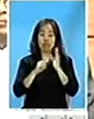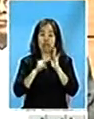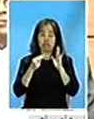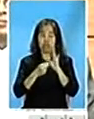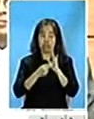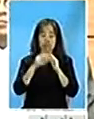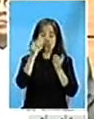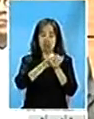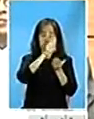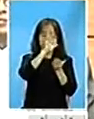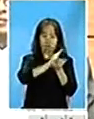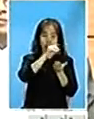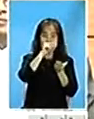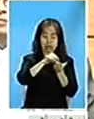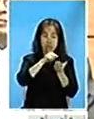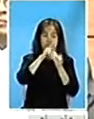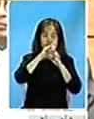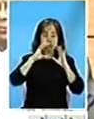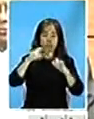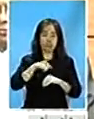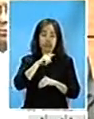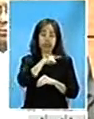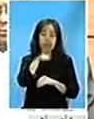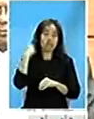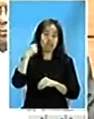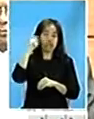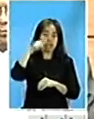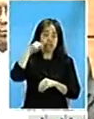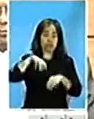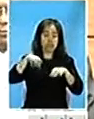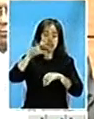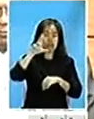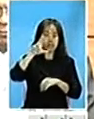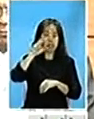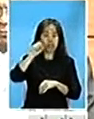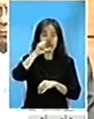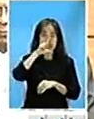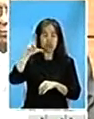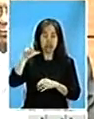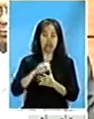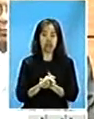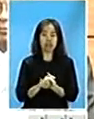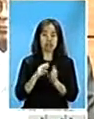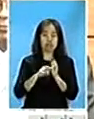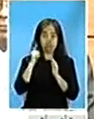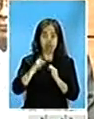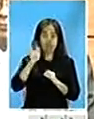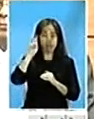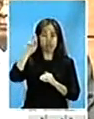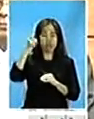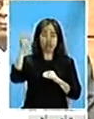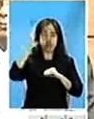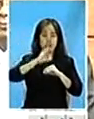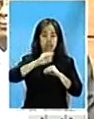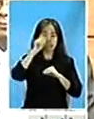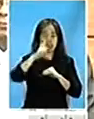องบนี้ก็จะเป็นงบที่รัฐบาลจะขาดดุลอีก 300,000 ล้านบาทมีความจำเป็นที่จะต้องกู้ยืมเงินเพิ่มเติม